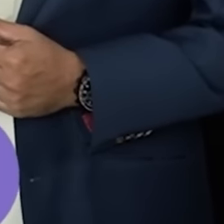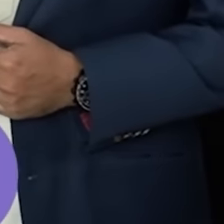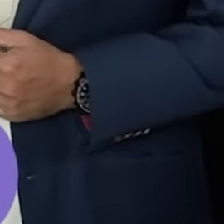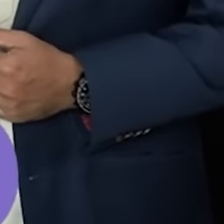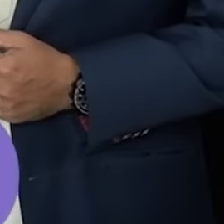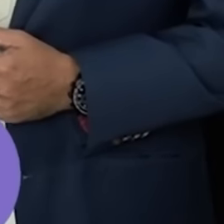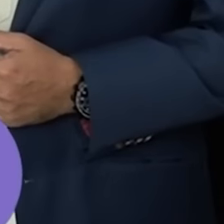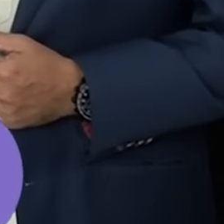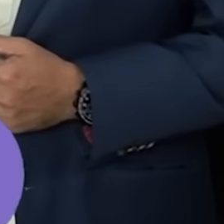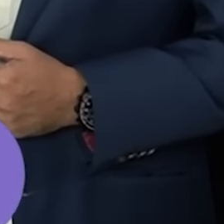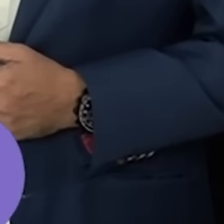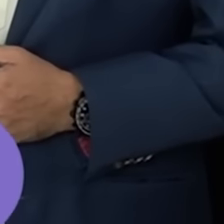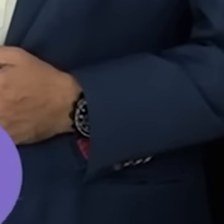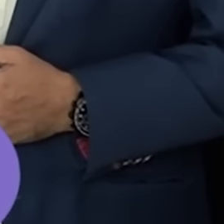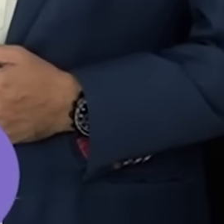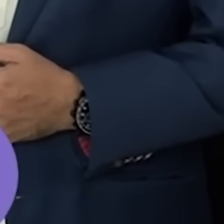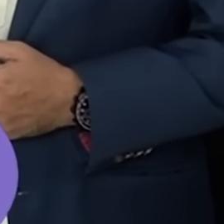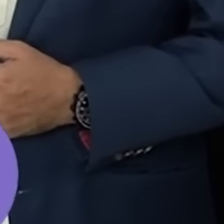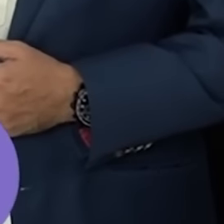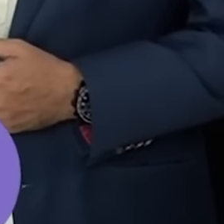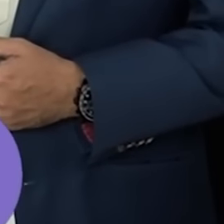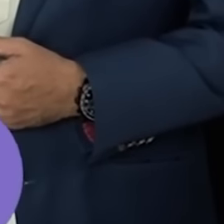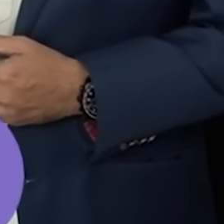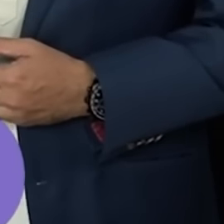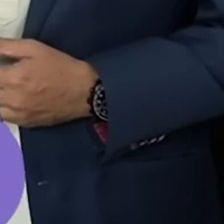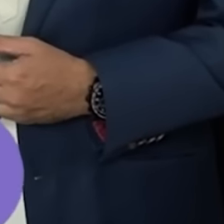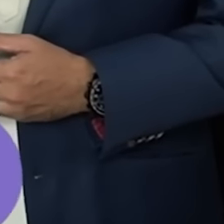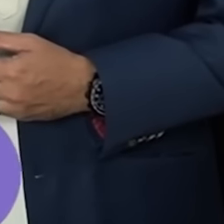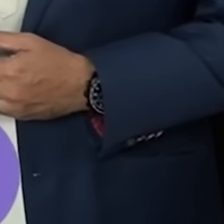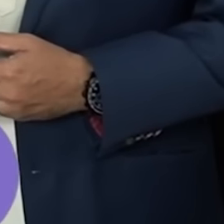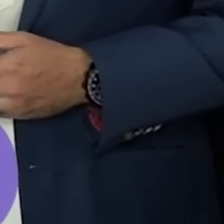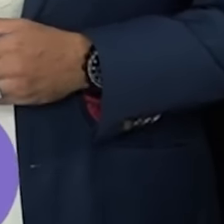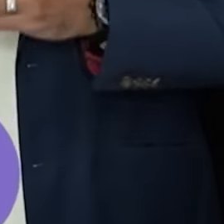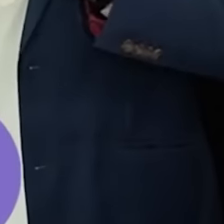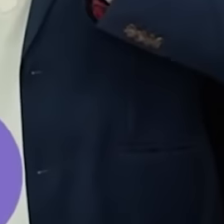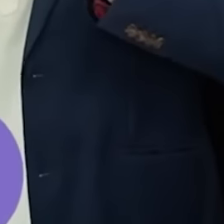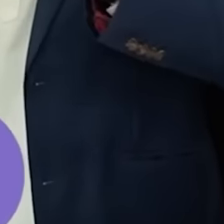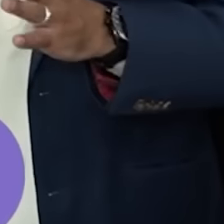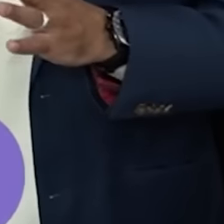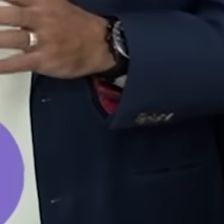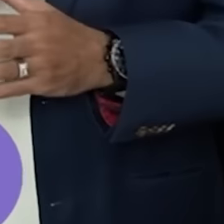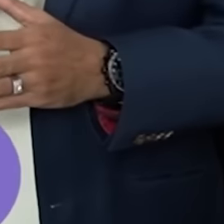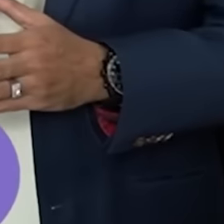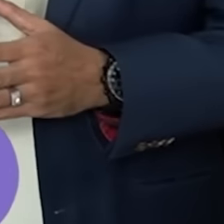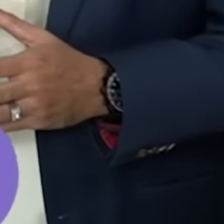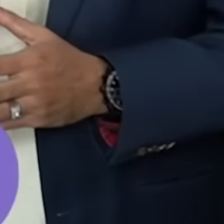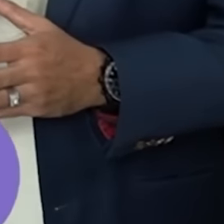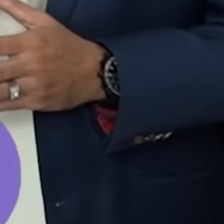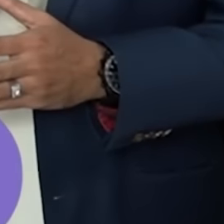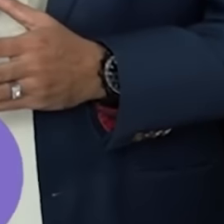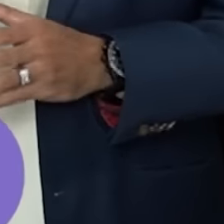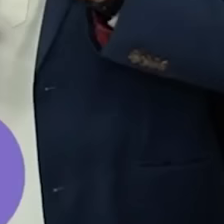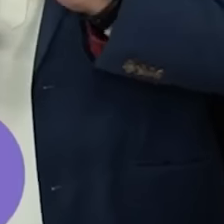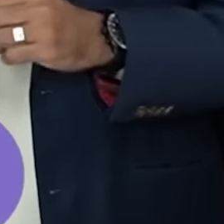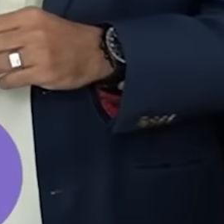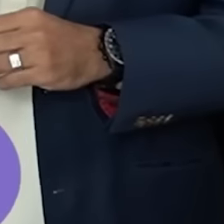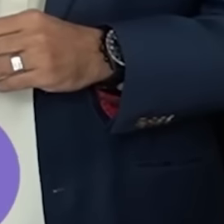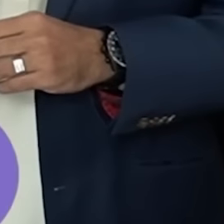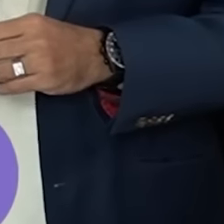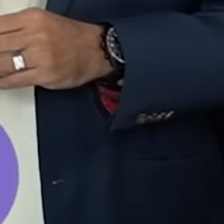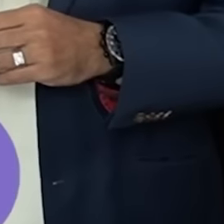khalaq. Hayati isi kandungan al-Quran dalam My Quran Time. Setiap hari jam 12 tengah hari di